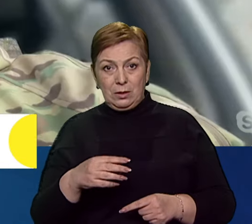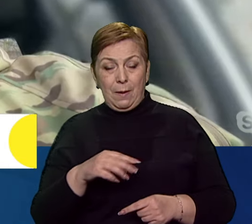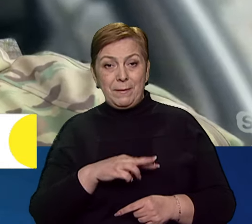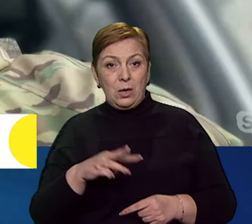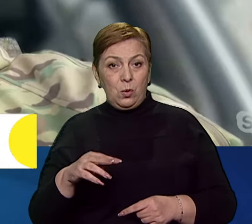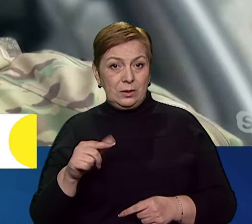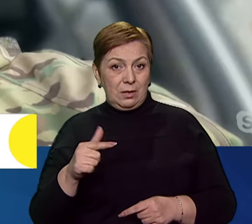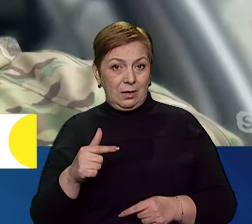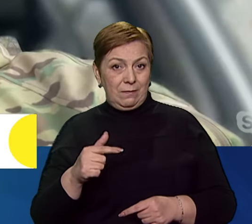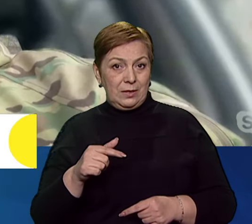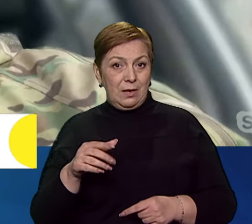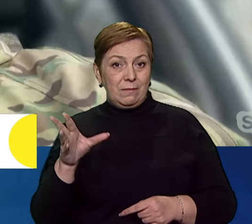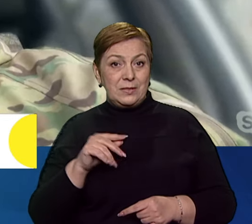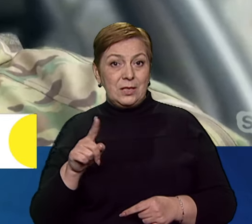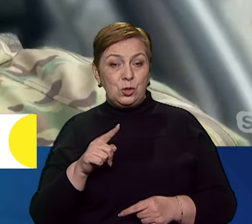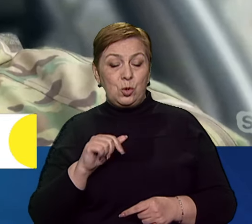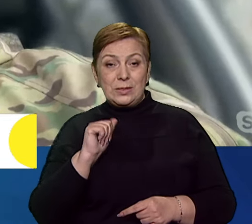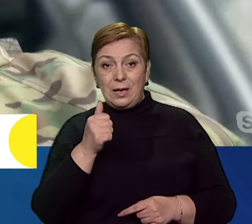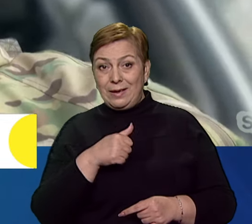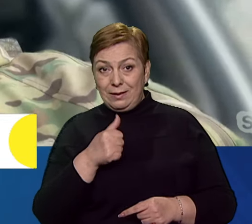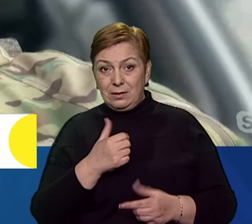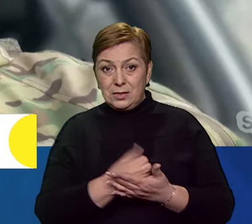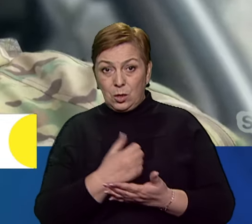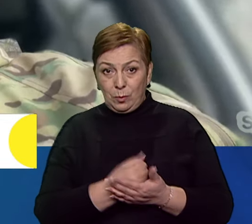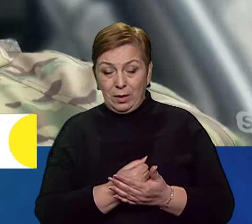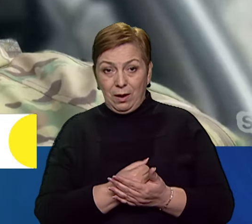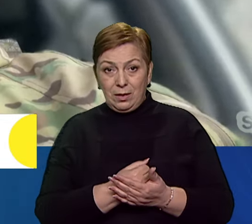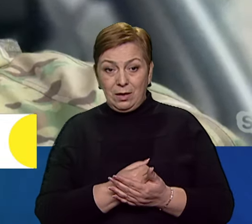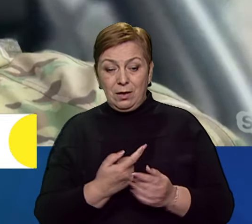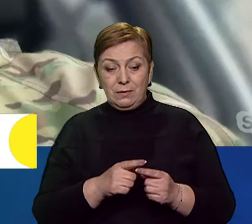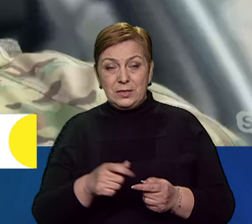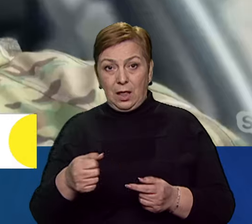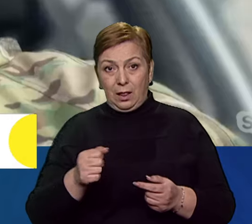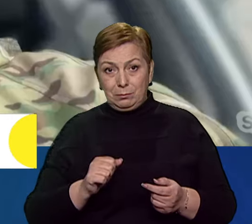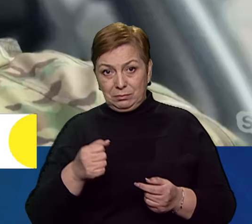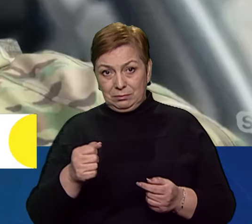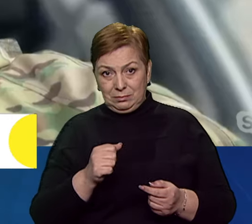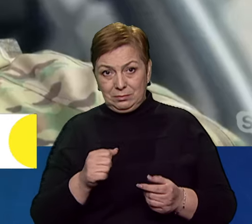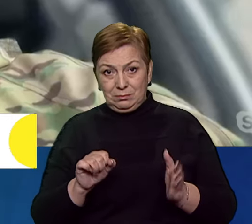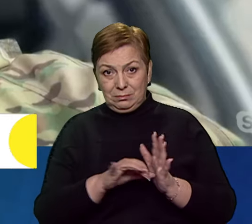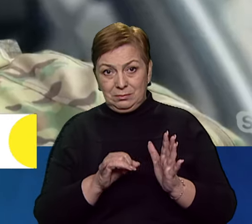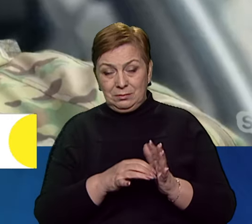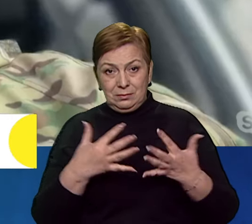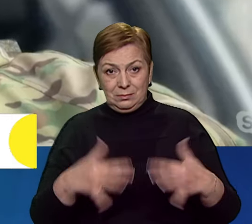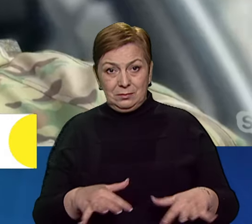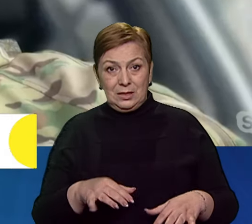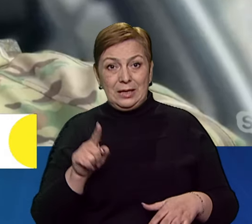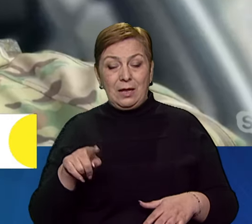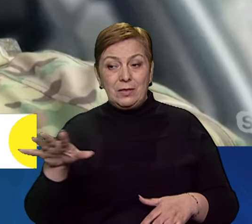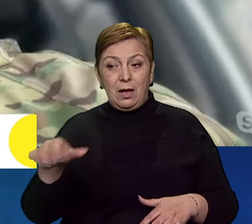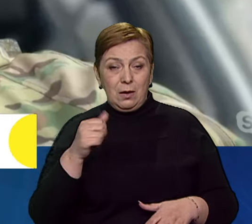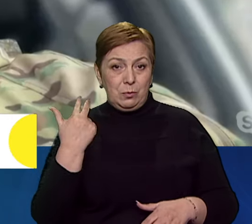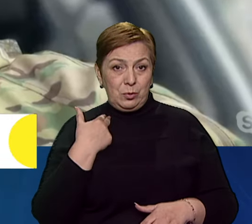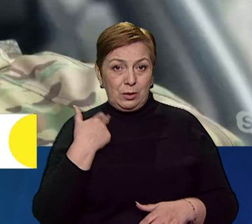гривень. Все, що за рік військовий заробляє, ще й влазять в борги. Я впевнений, що багато сімей з